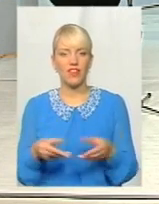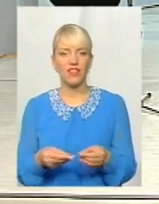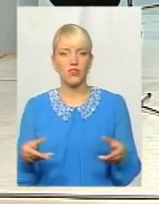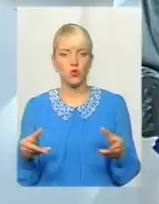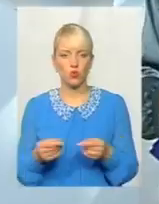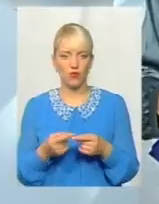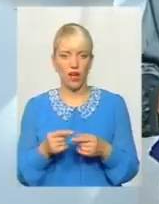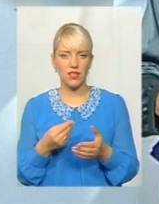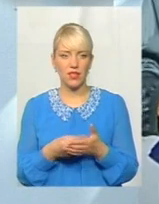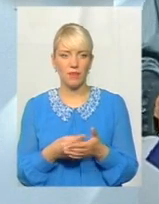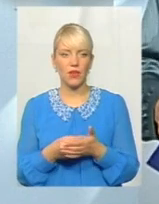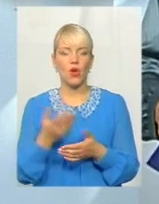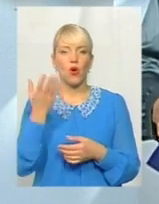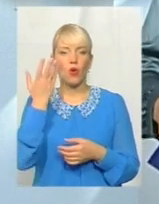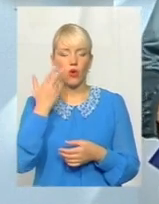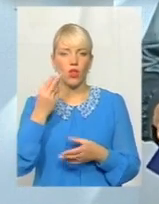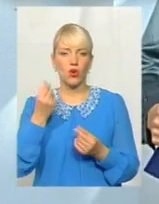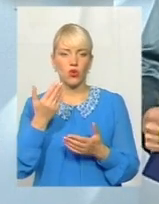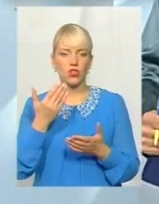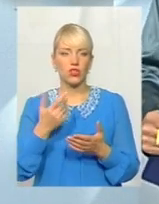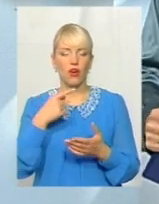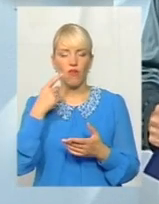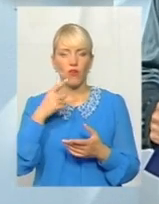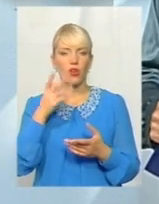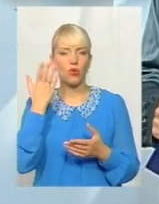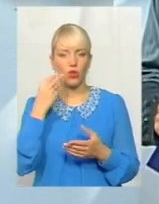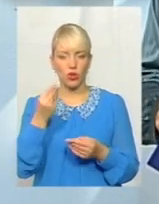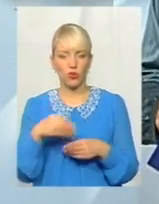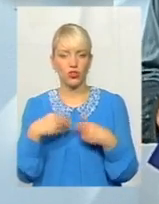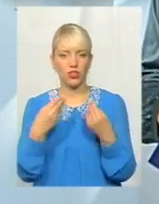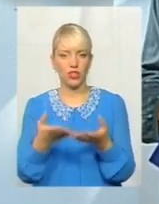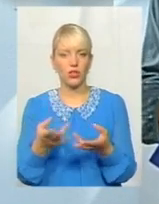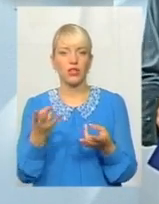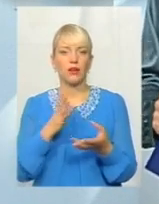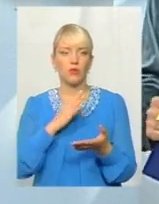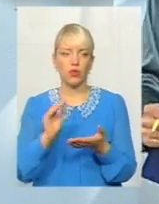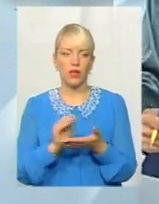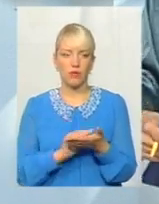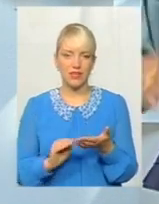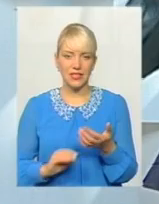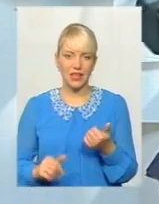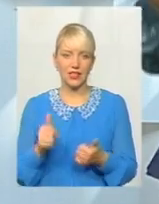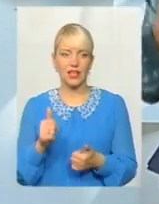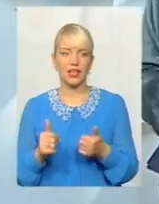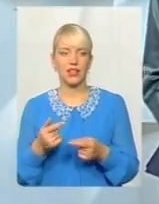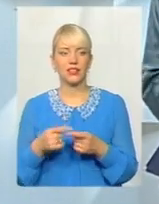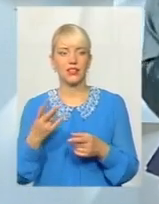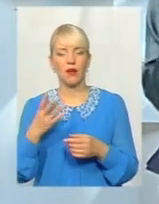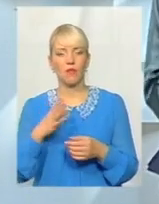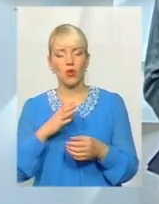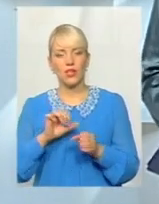гроші приходять дармові, умовно, так, зрозуміло, треба було написати грант, треба було захистити його, вигадати